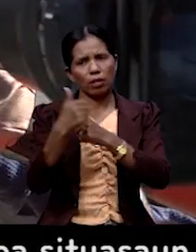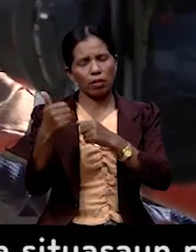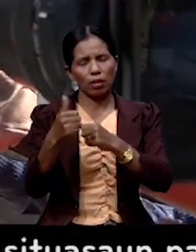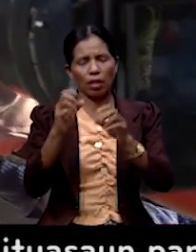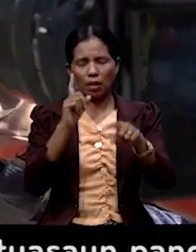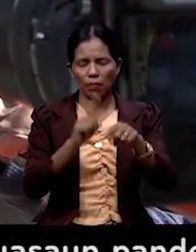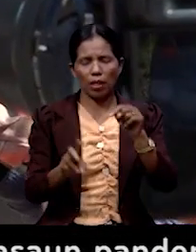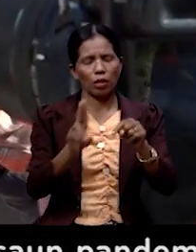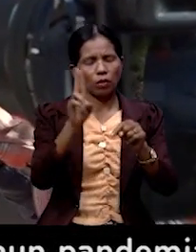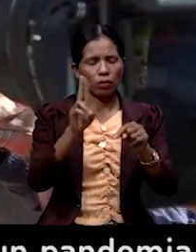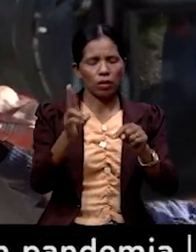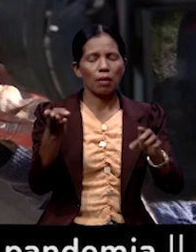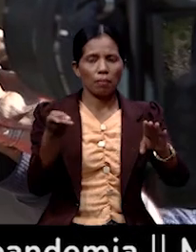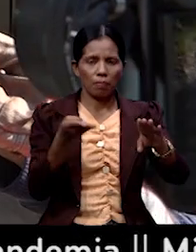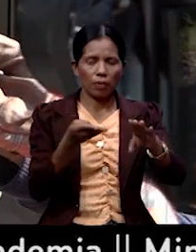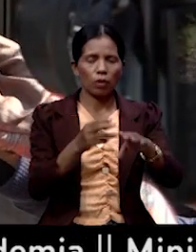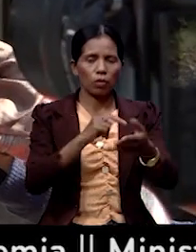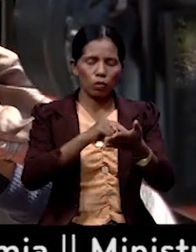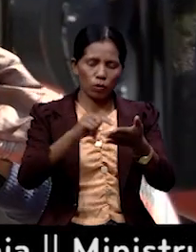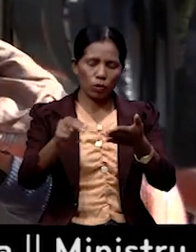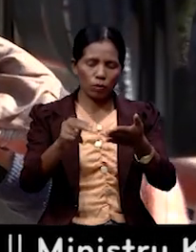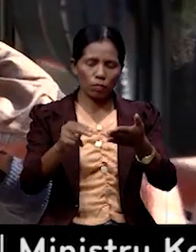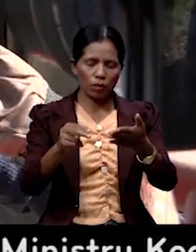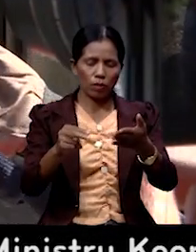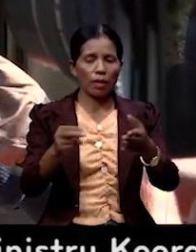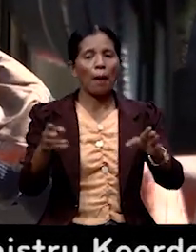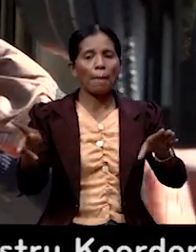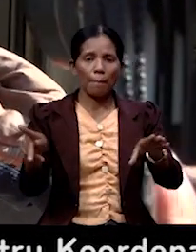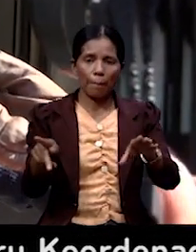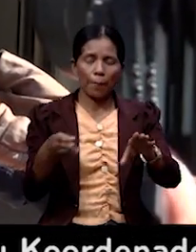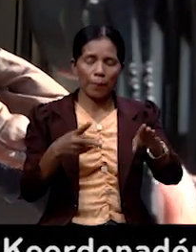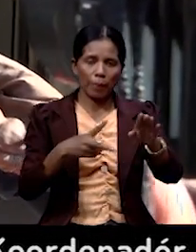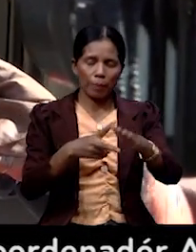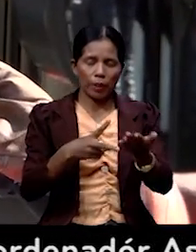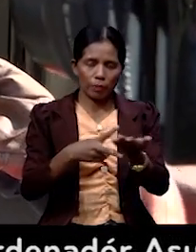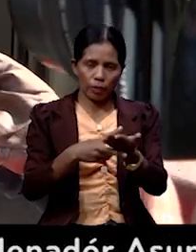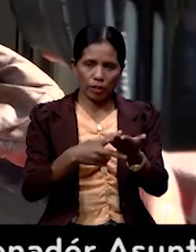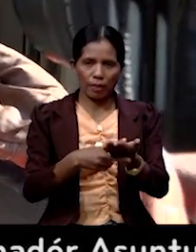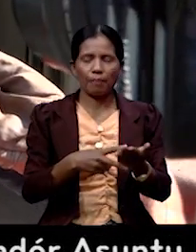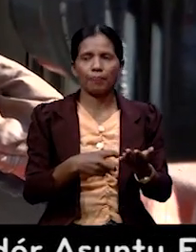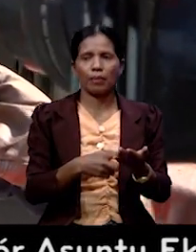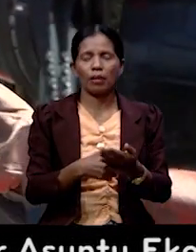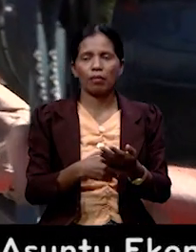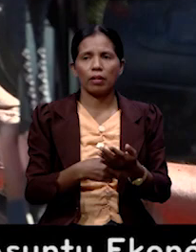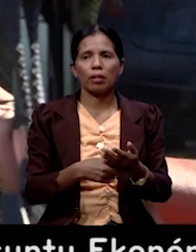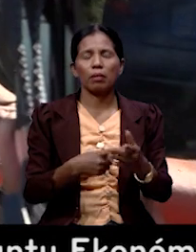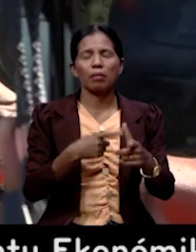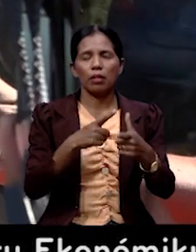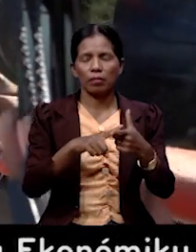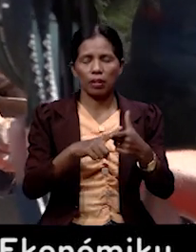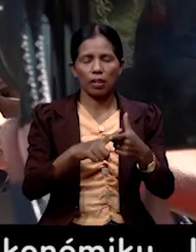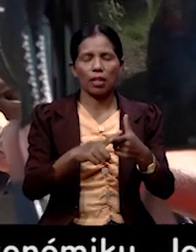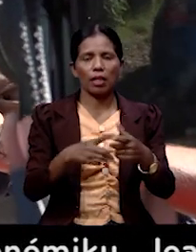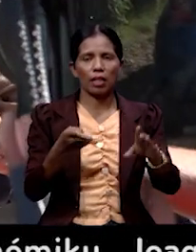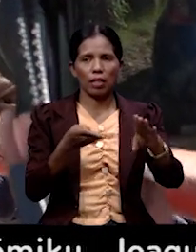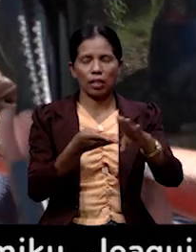Tambah visa tu prinsipus persisnya nomor pasporte. Antah hau du vida itu permeh permeh. Hau sik dia. Tuir vale mai ni hade halo kartau ngida. Kartau ngida ni mai simu